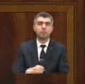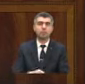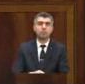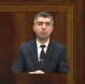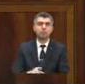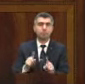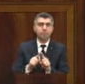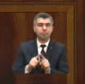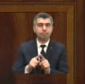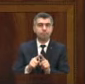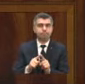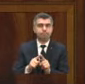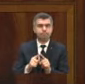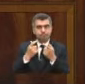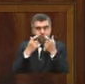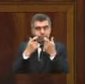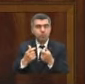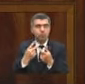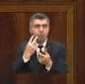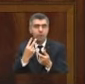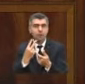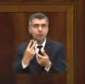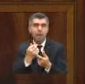عرت على بعض الاختلالات، لكن